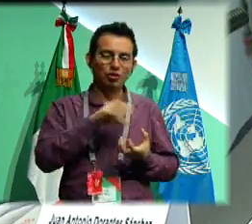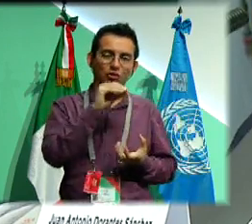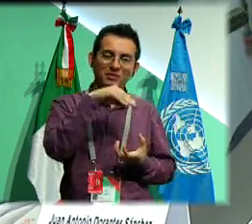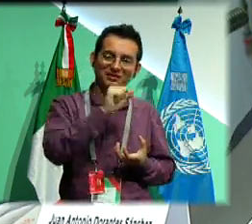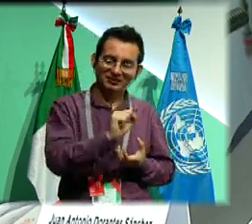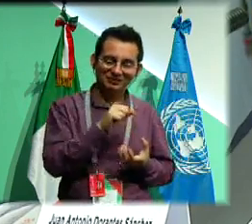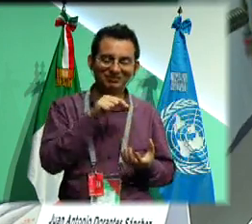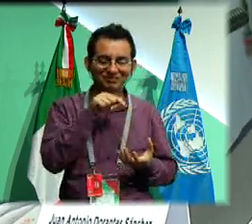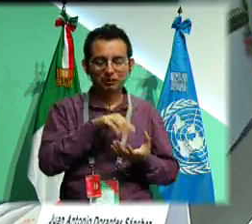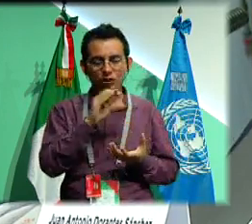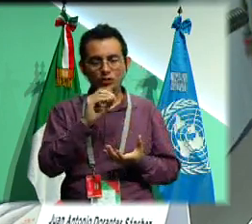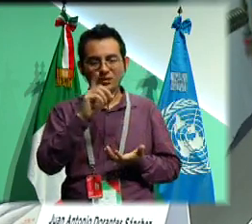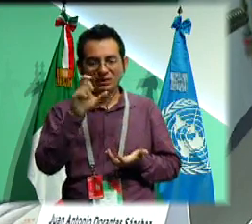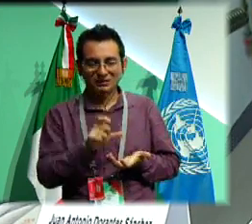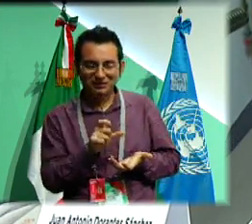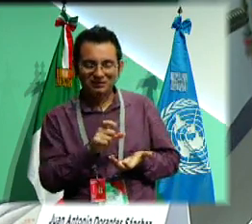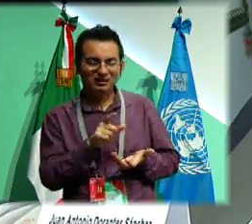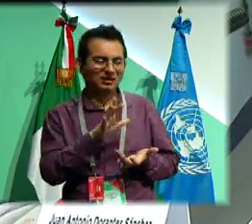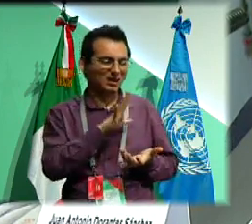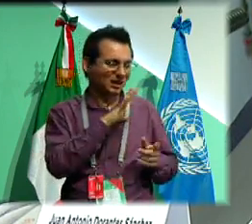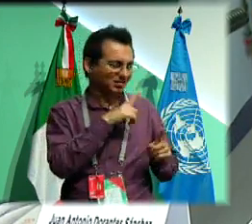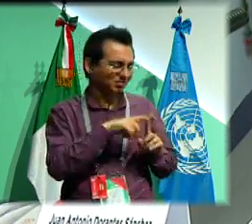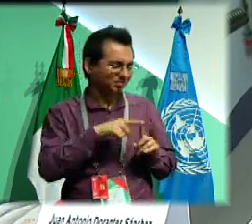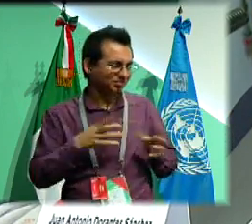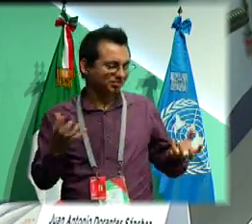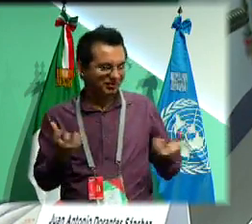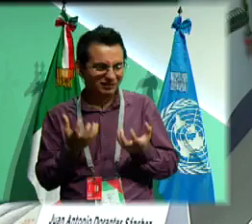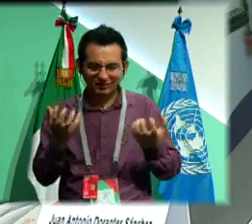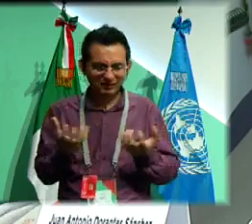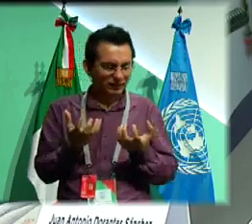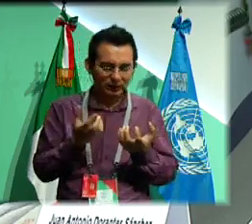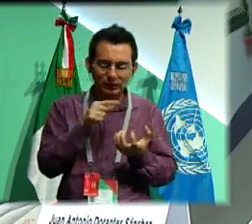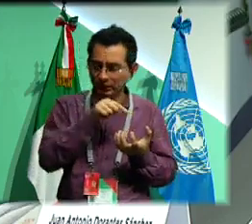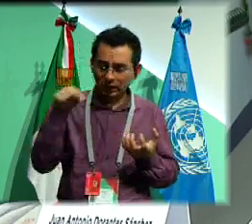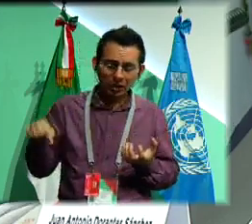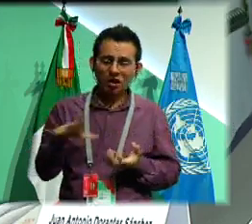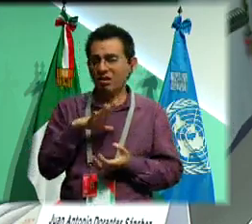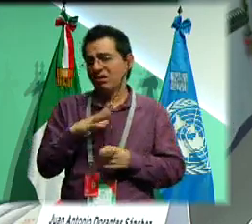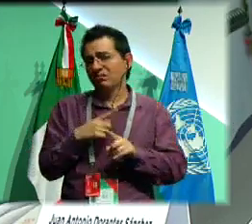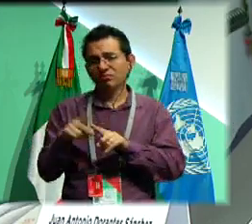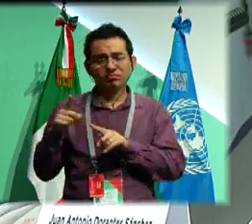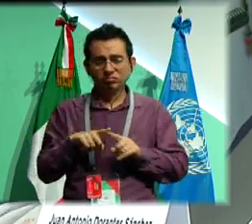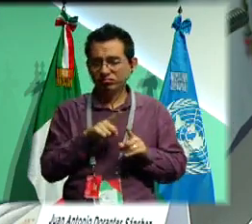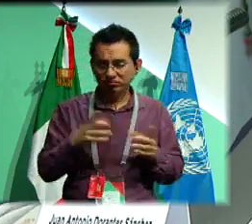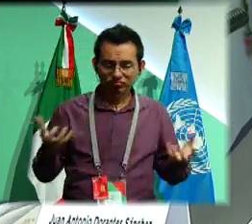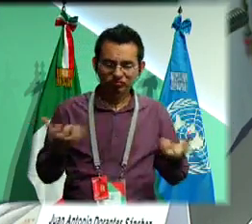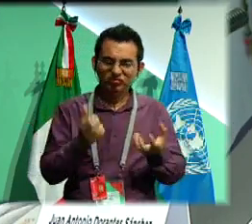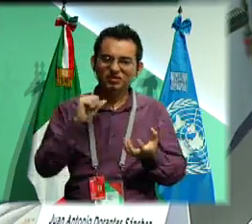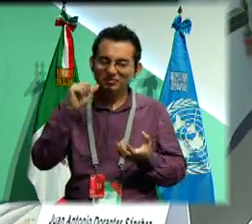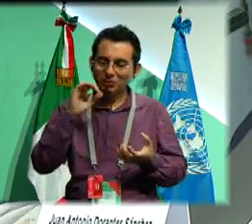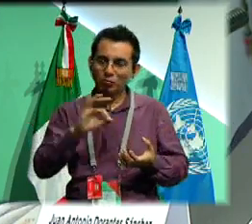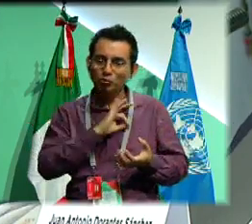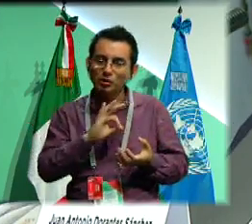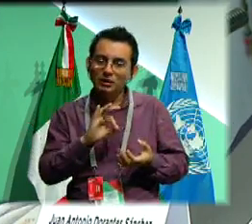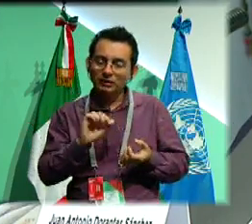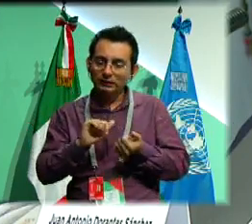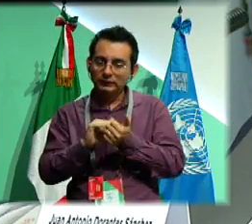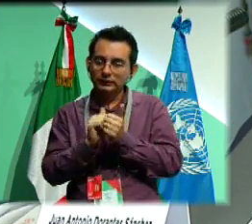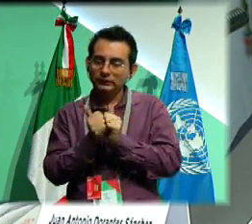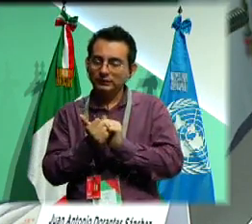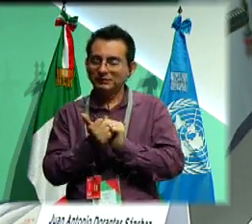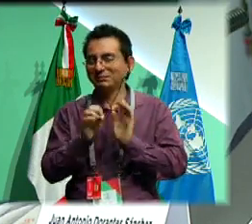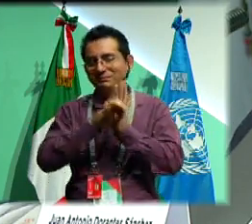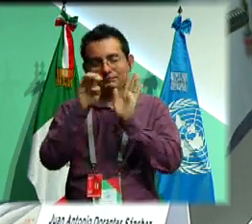l'OMT, le Codex Alimentarius, et il y a du double emploi. Lorsque